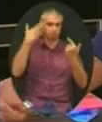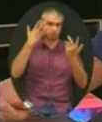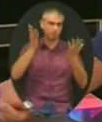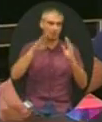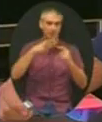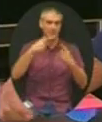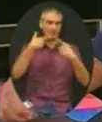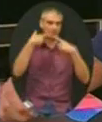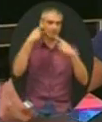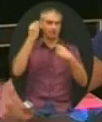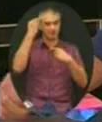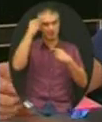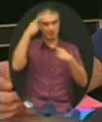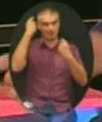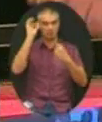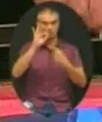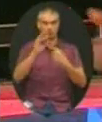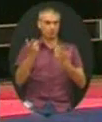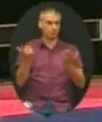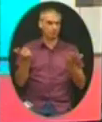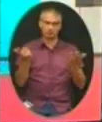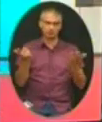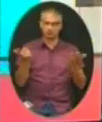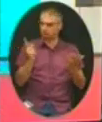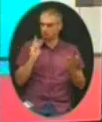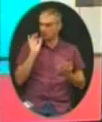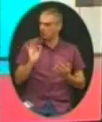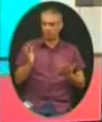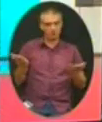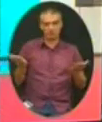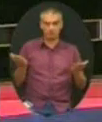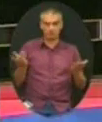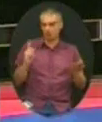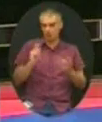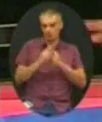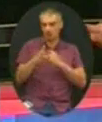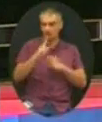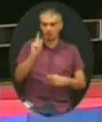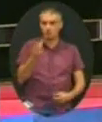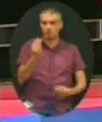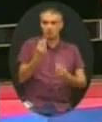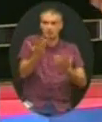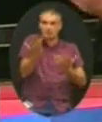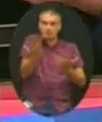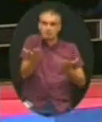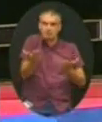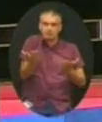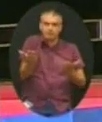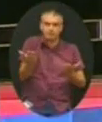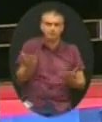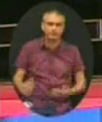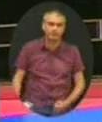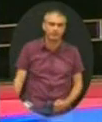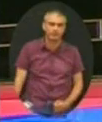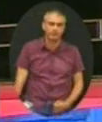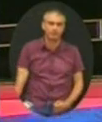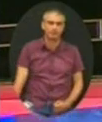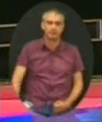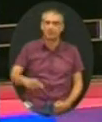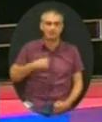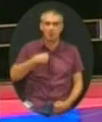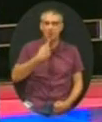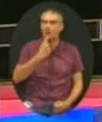וגם החינוך ייפגע. מה זה פוגע בתרבות? אף אחד לא פוגע בתרבות, רק לא מממנים כל דבר, זה הרעיון. עכשיו, אני לא